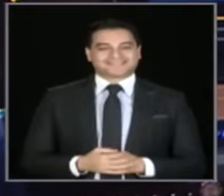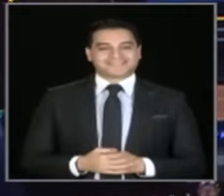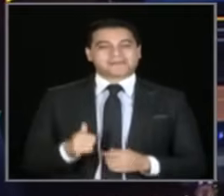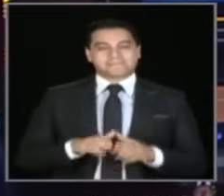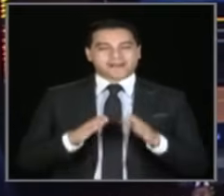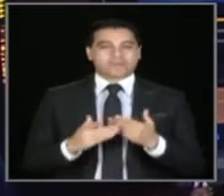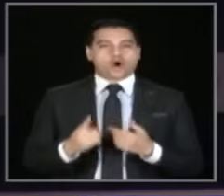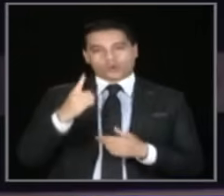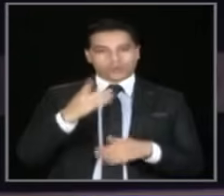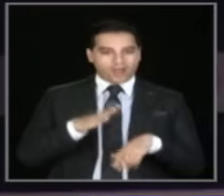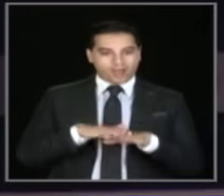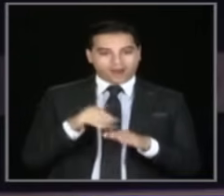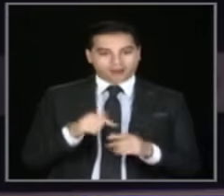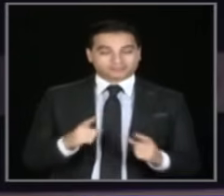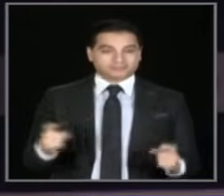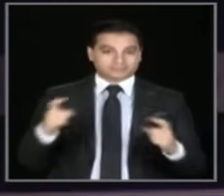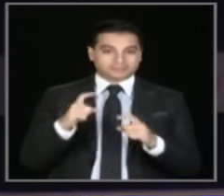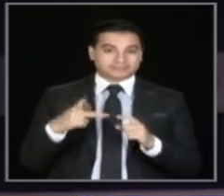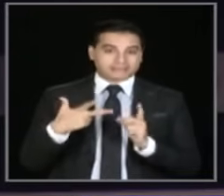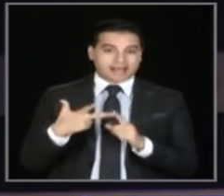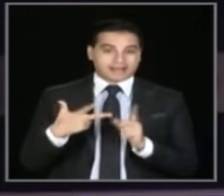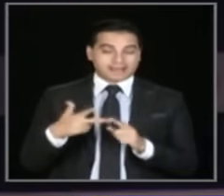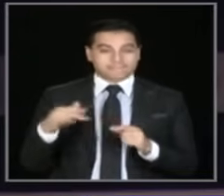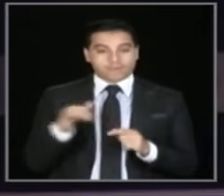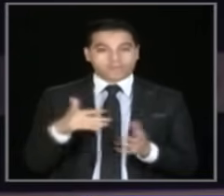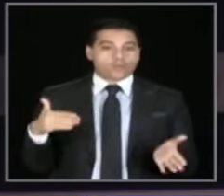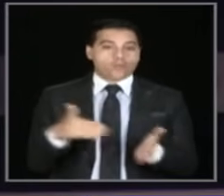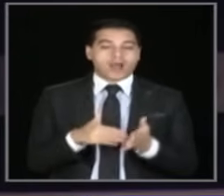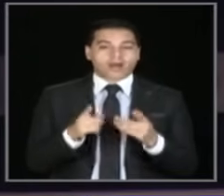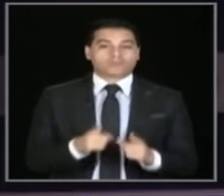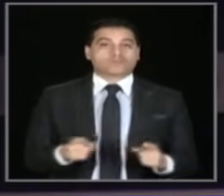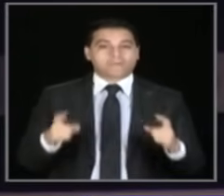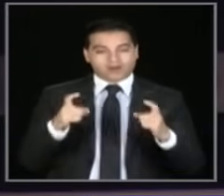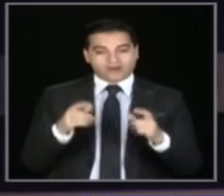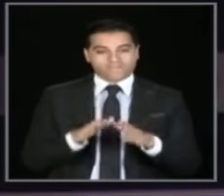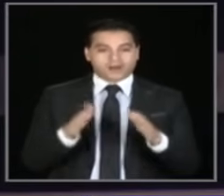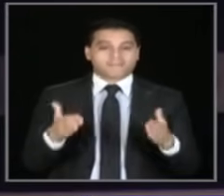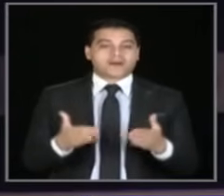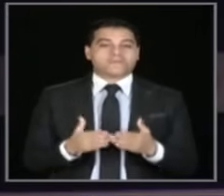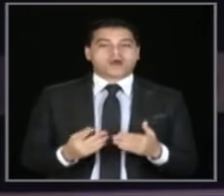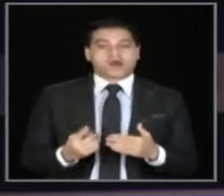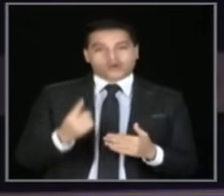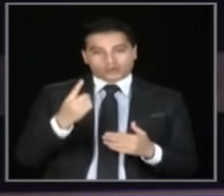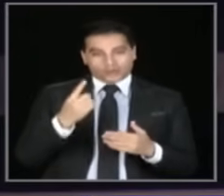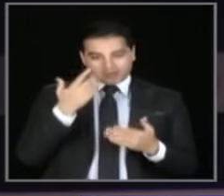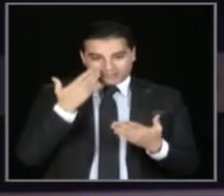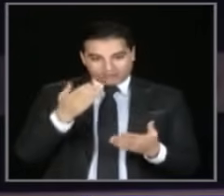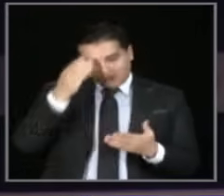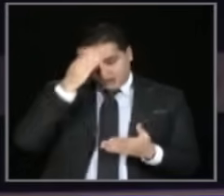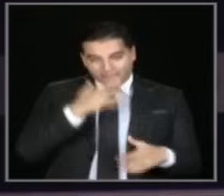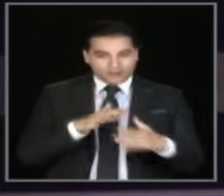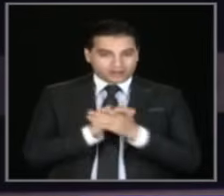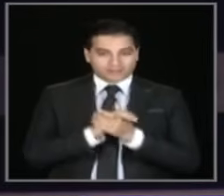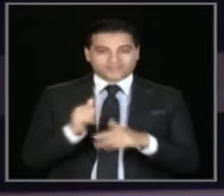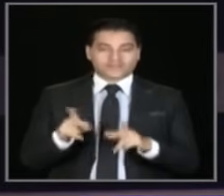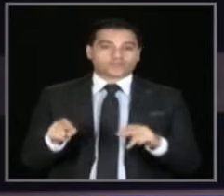المجموعة الأولى والجولة الثالثة وآخر مباراة في المجموعة الأولى. العباقرة أصحاب